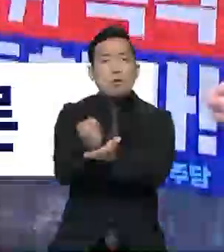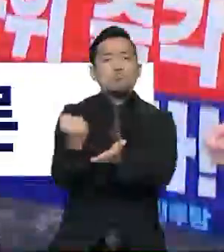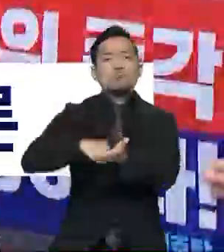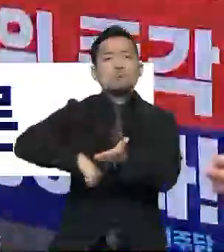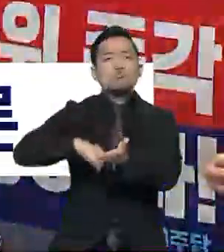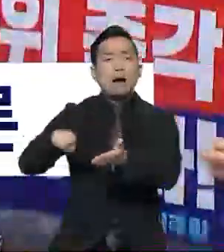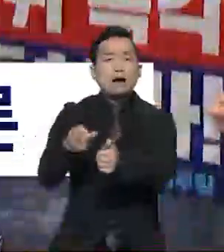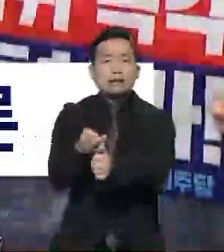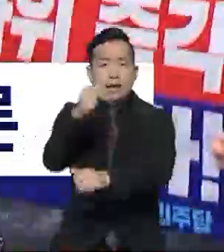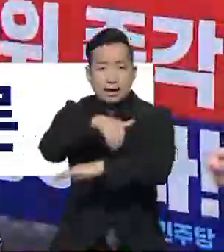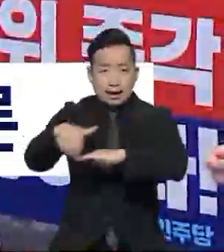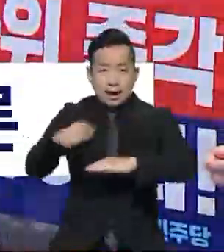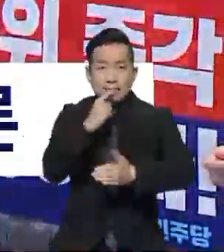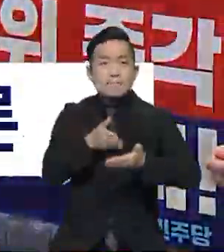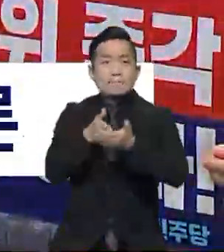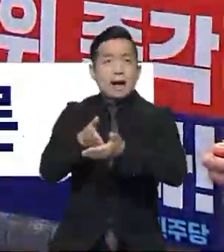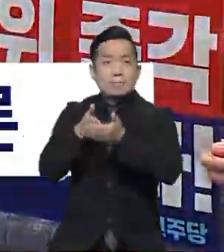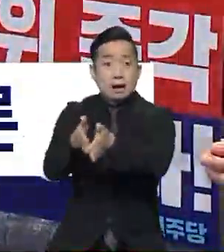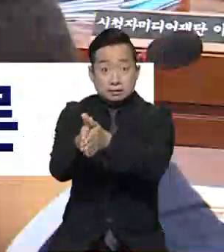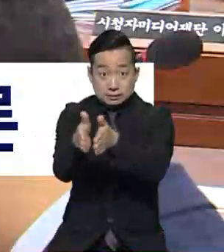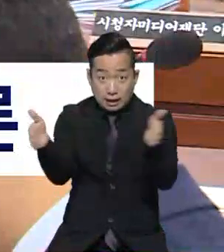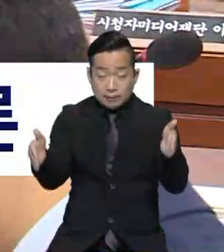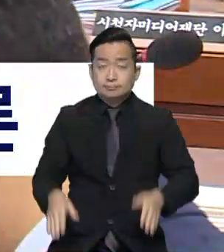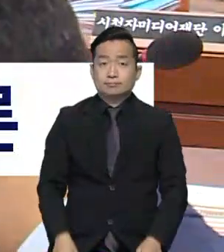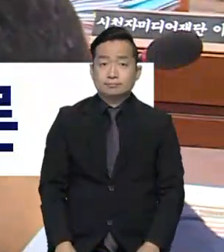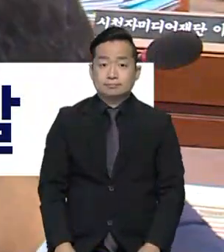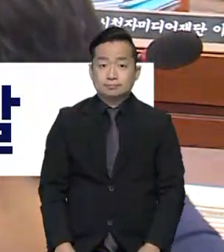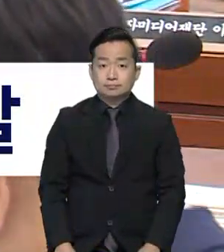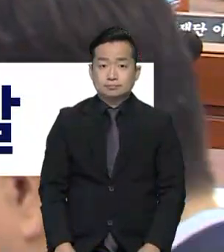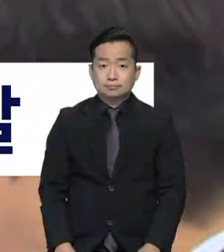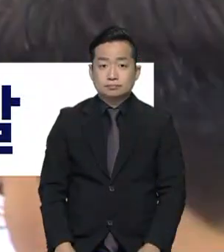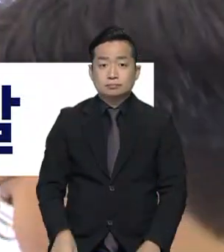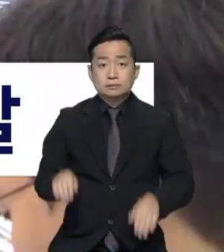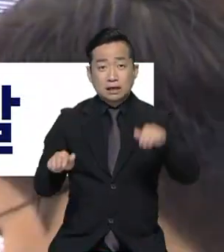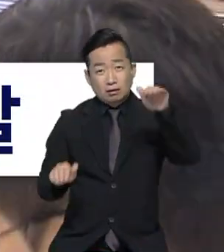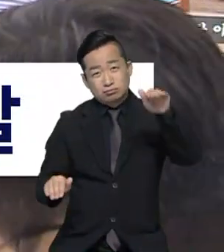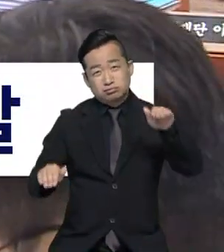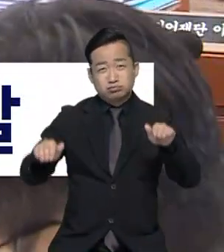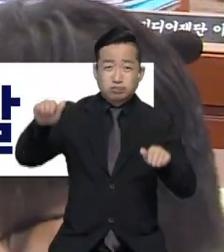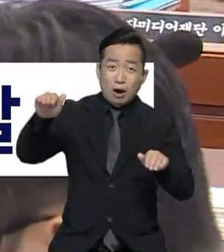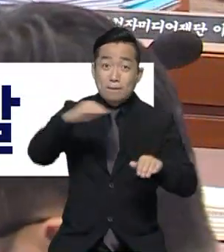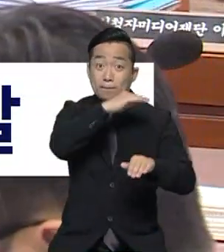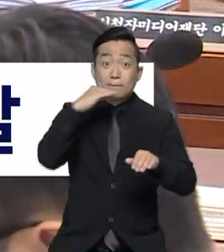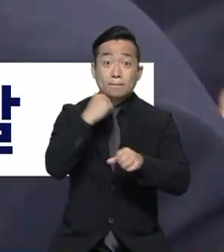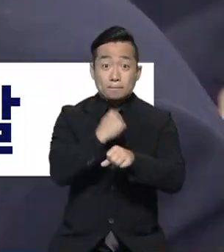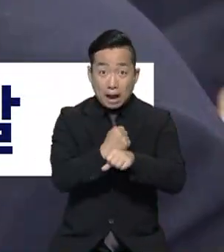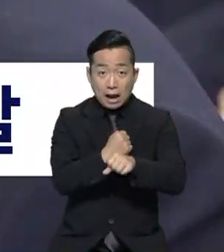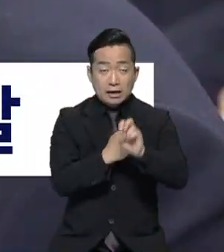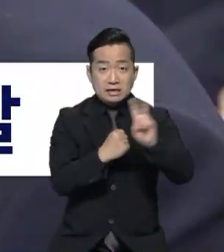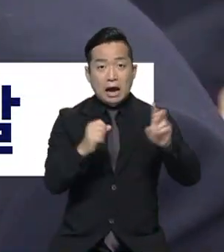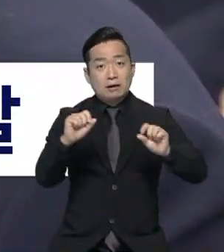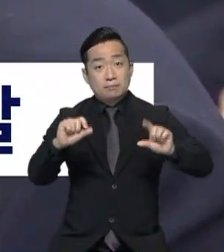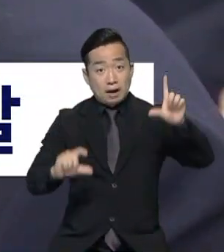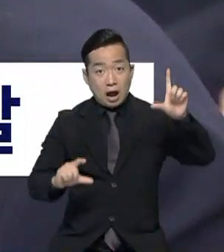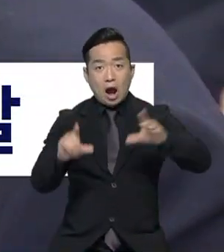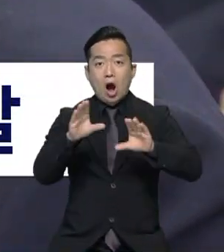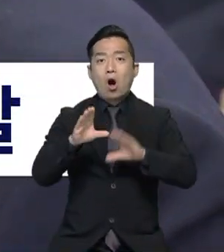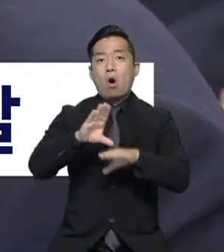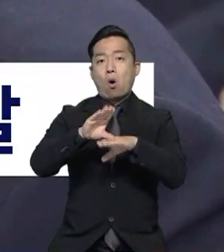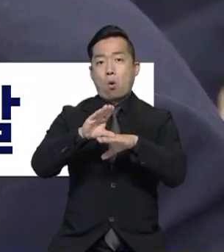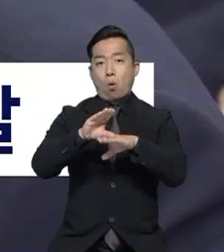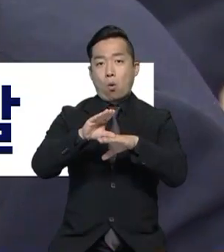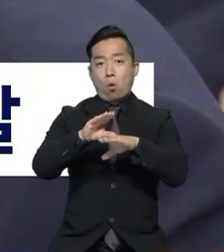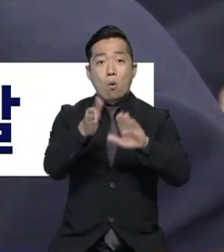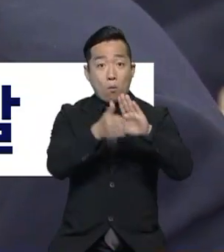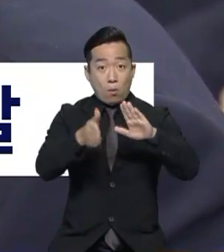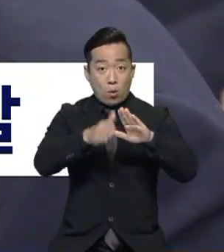위반이라며 탄핵 카드를 거론하기 시작했습니다. 기울어진 운동장을 바로잡겠다며 야권 우위였던 공영방송 지배구조